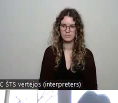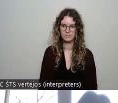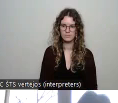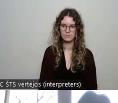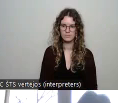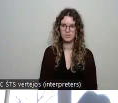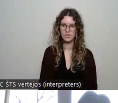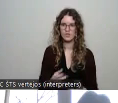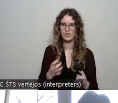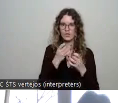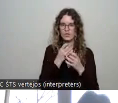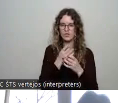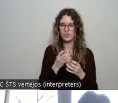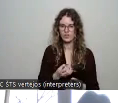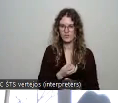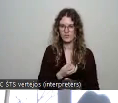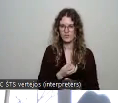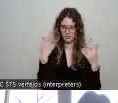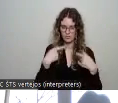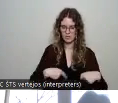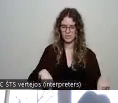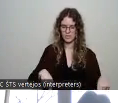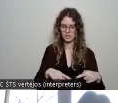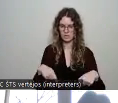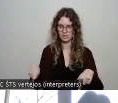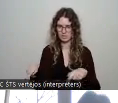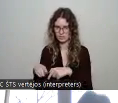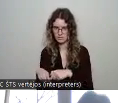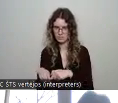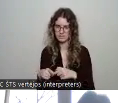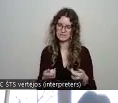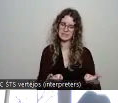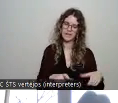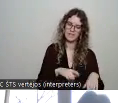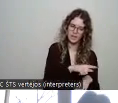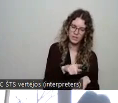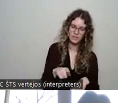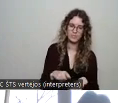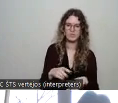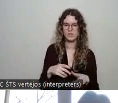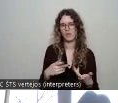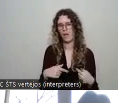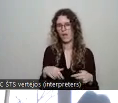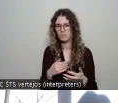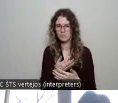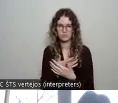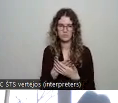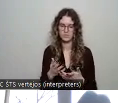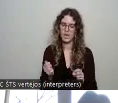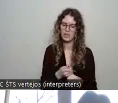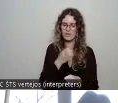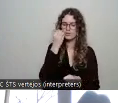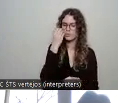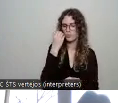srities veikėjai apskritai savivaldybė suprastų programos reformą